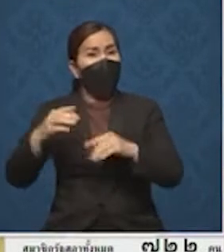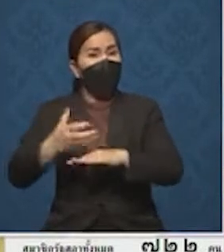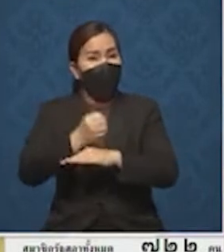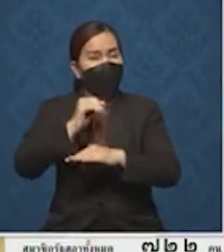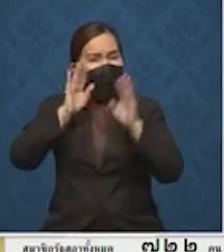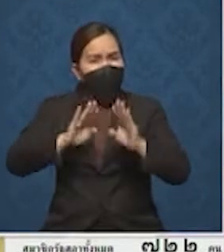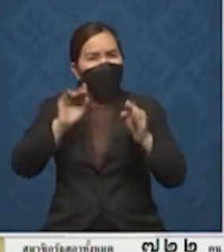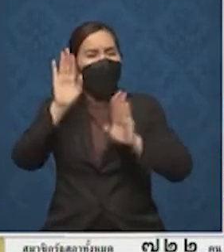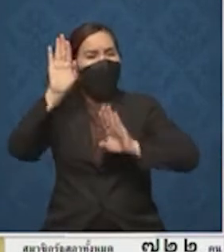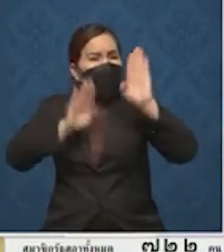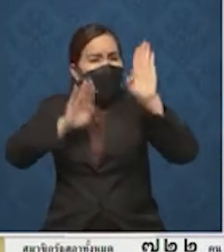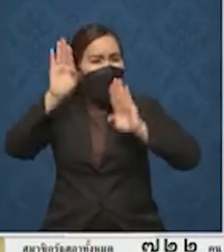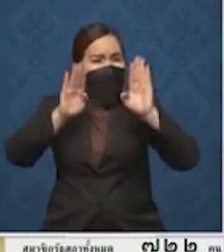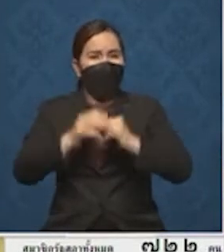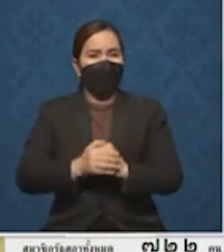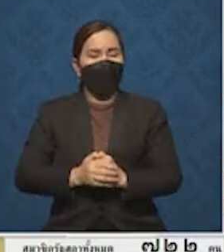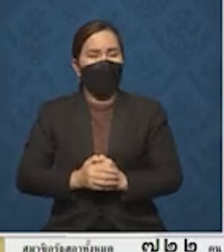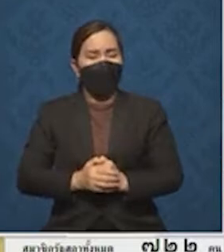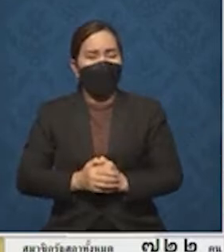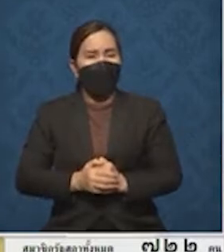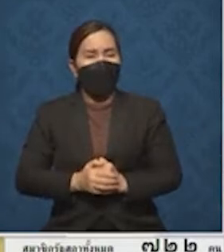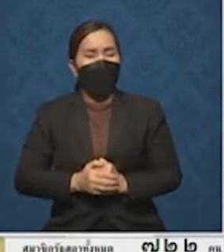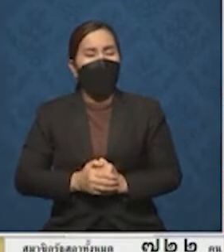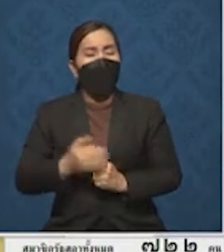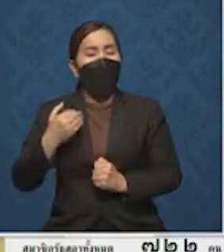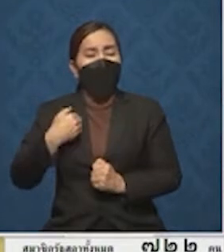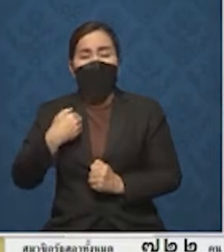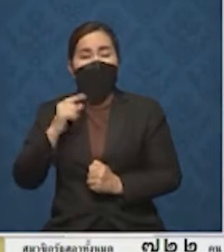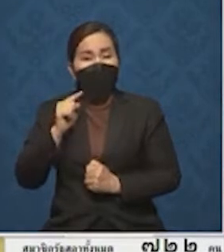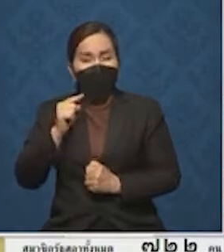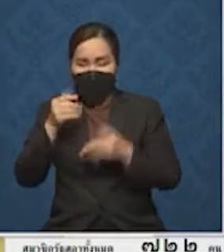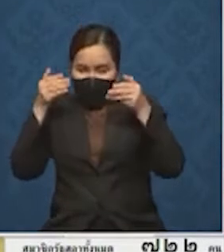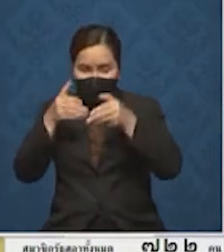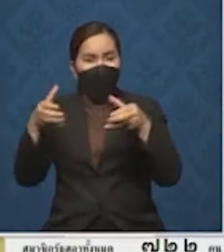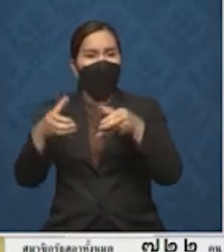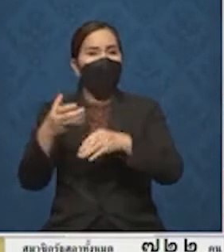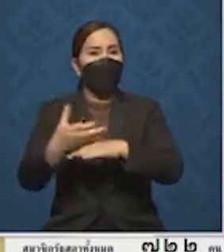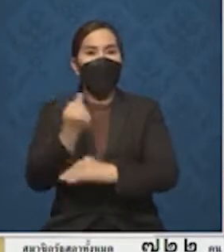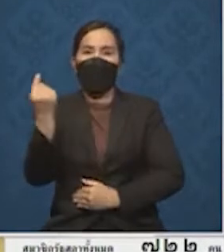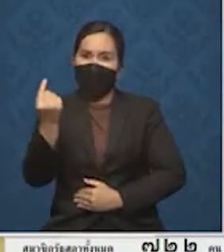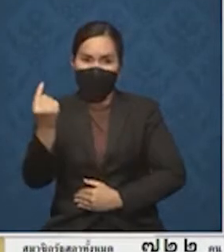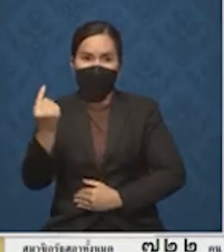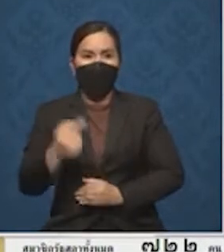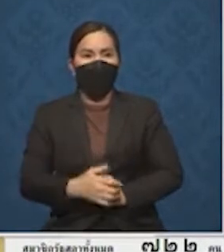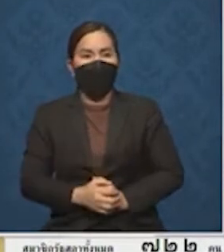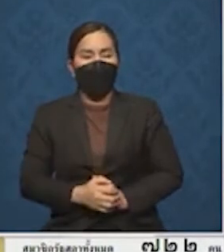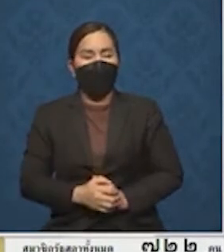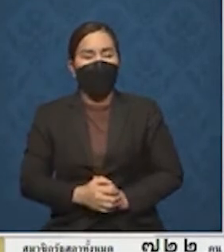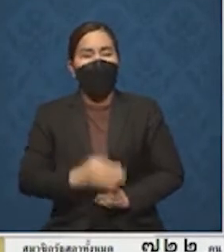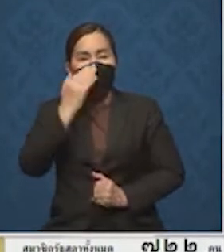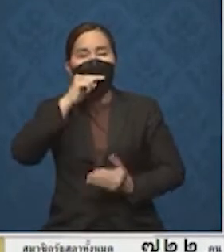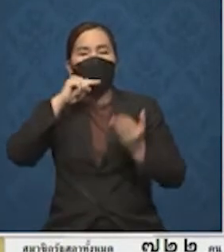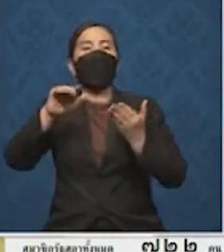นั้นมีแ่งเดีวคือพักการเมืองเทานั้นประเทศไย